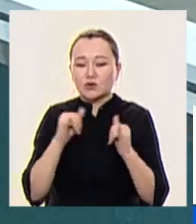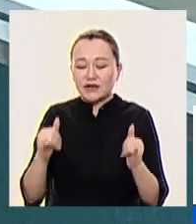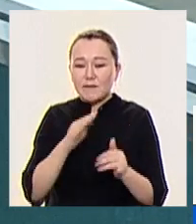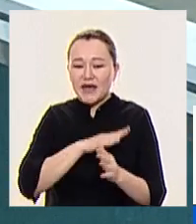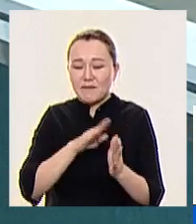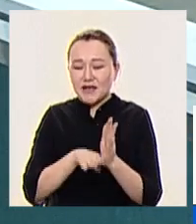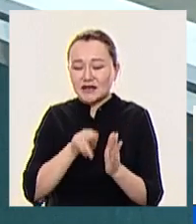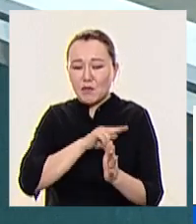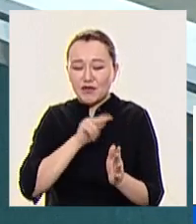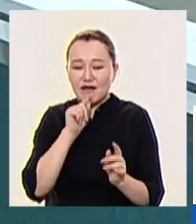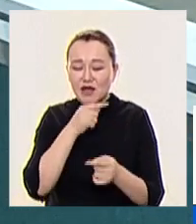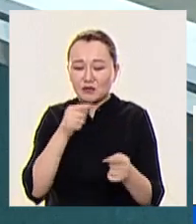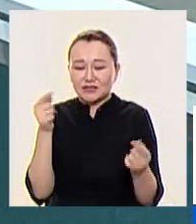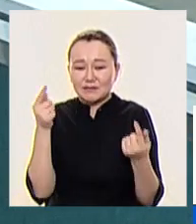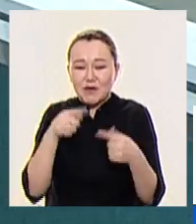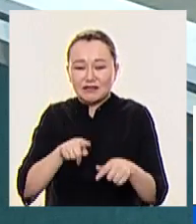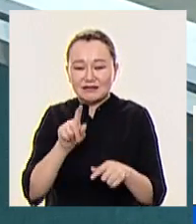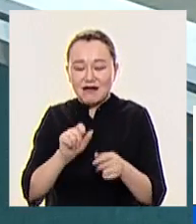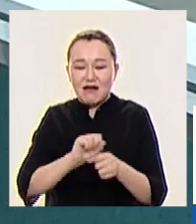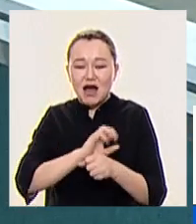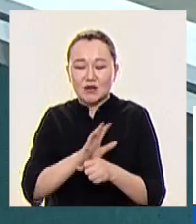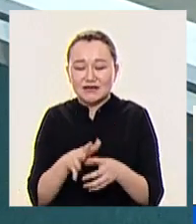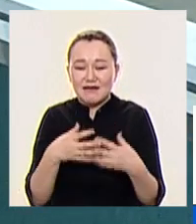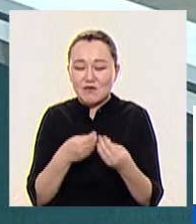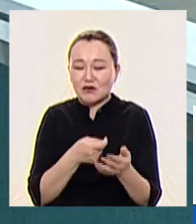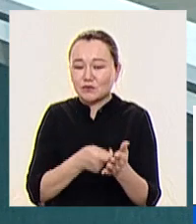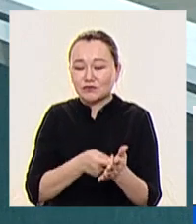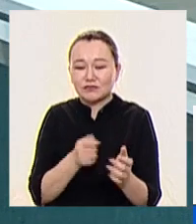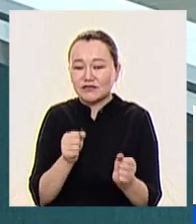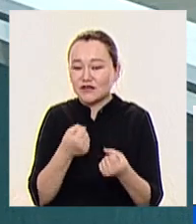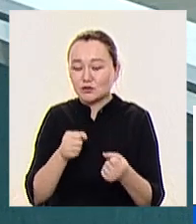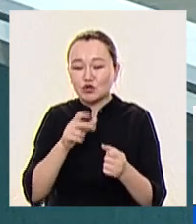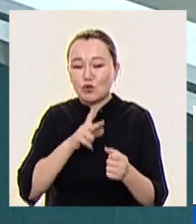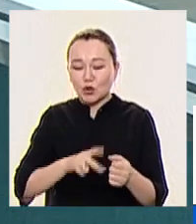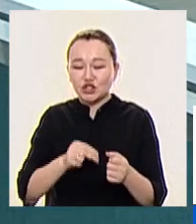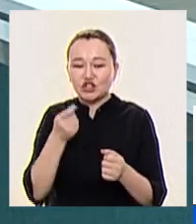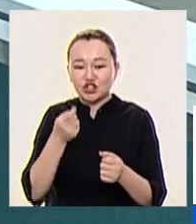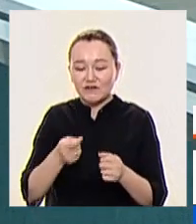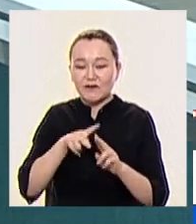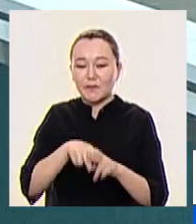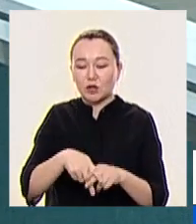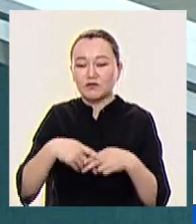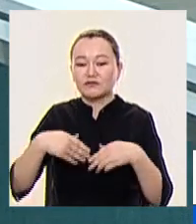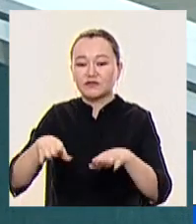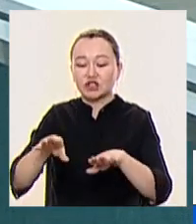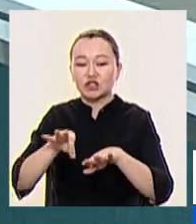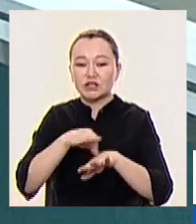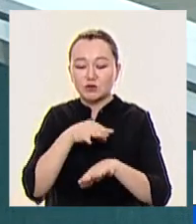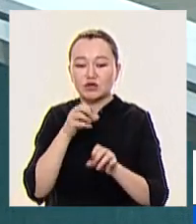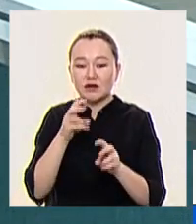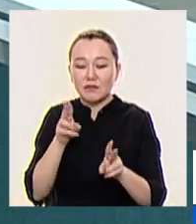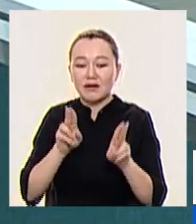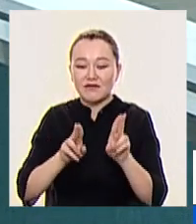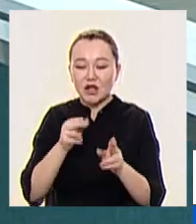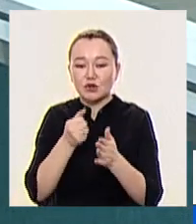и экономического спада из-за коронавируса семьям не на что кормить дочерей. Гораздо дешевле принудительно выдать их замуж. Как правило,